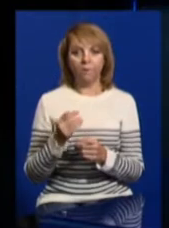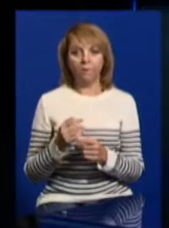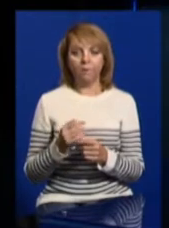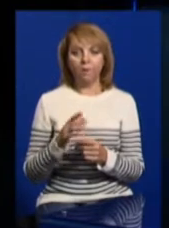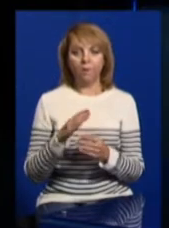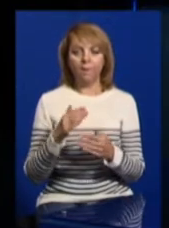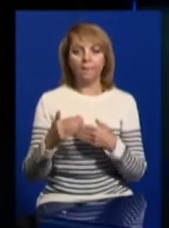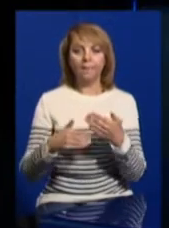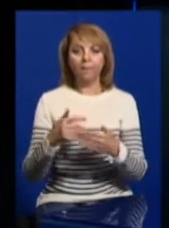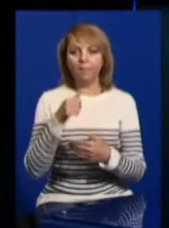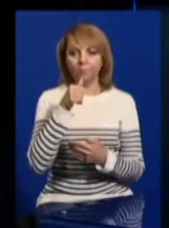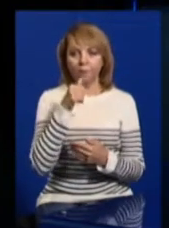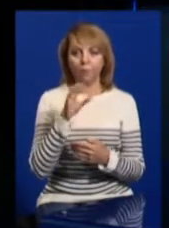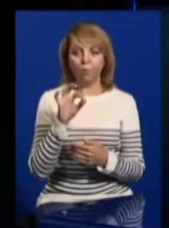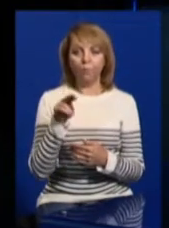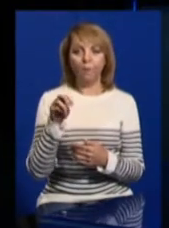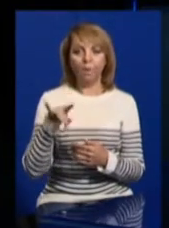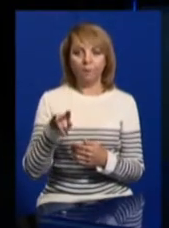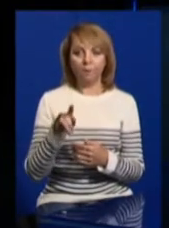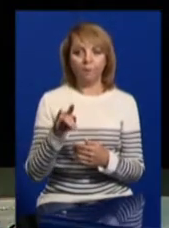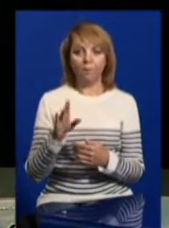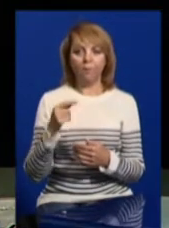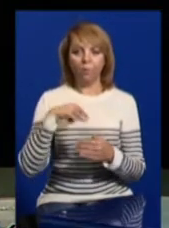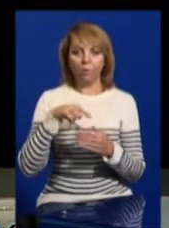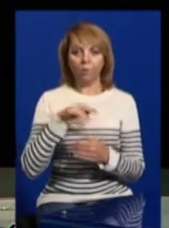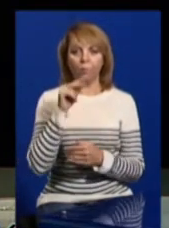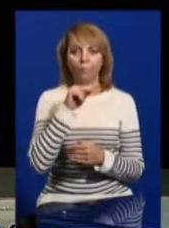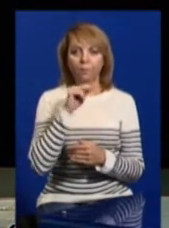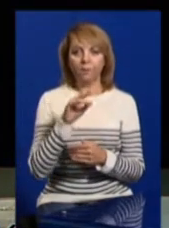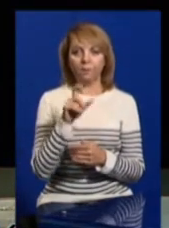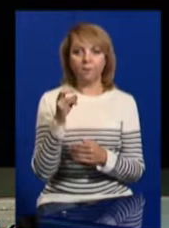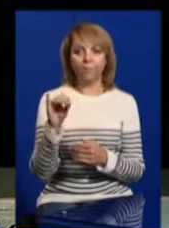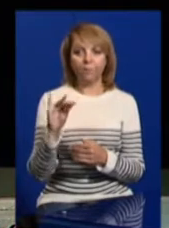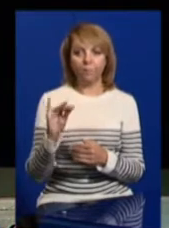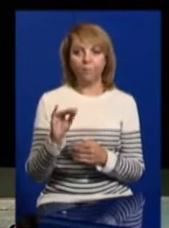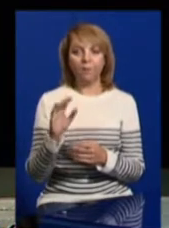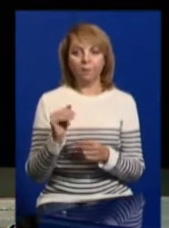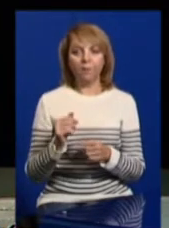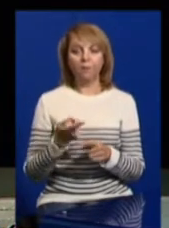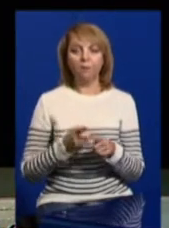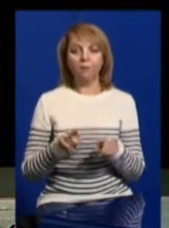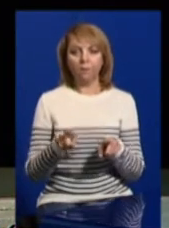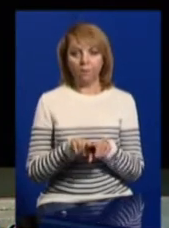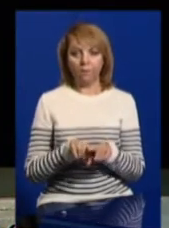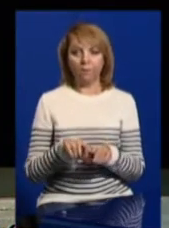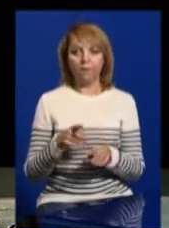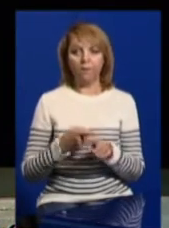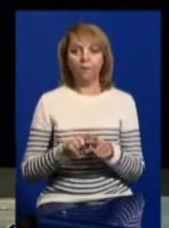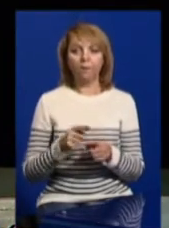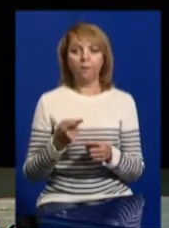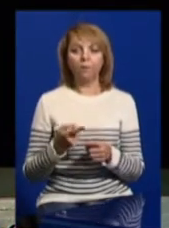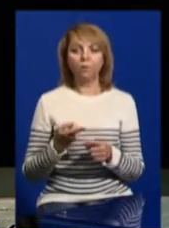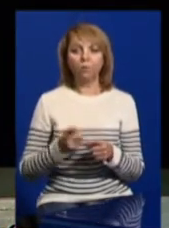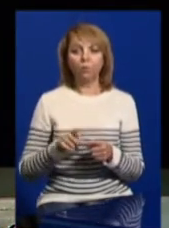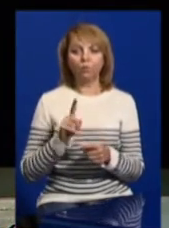попередньому етапі експертизи опіати в організмі обвинуваченої Зайцевої. Саме так. Це саме те, з чим прокуратура,